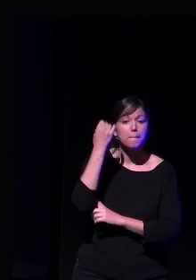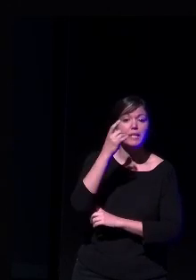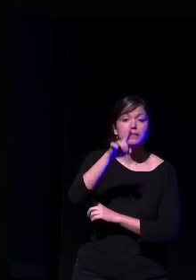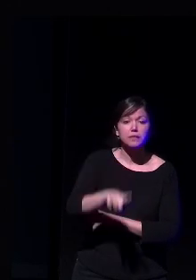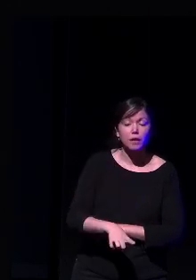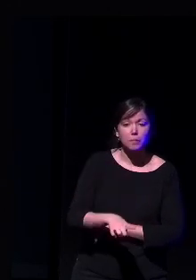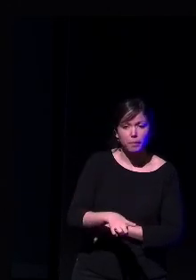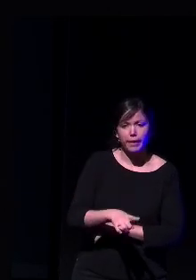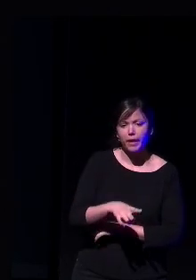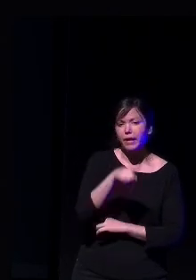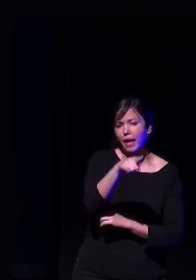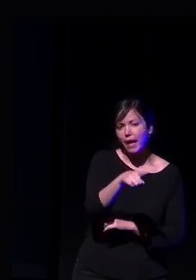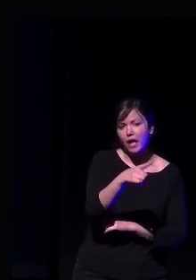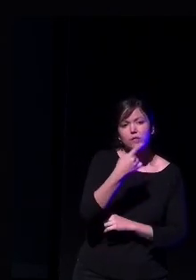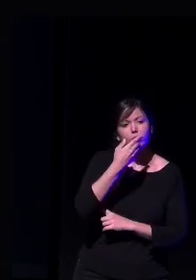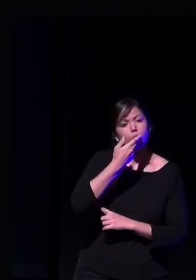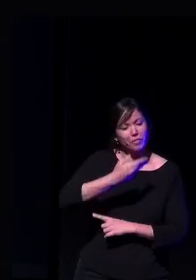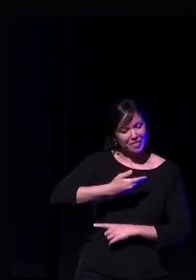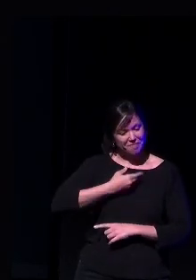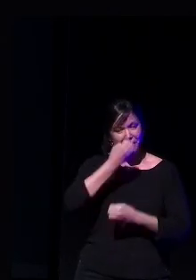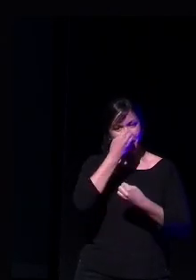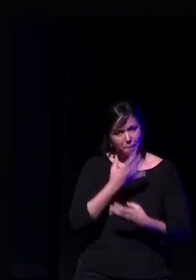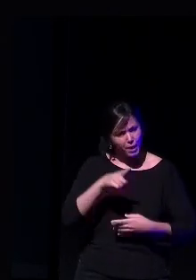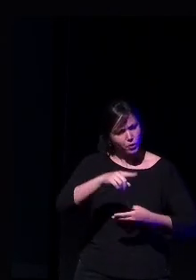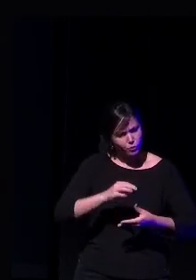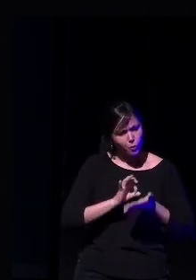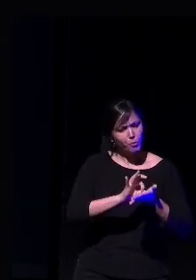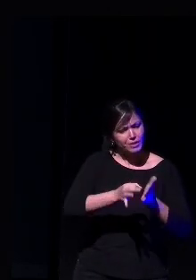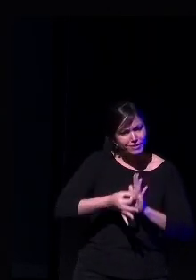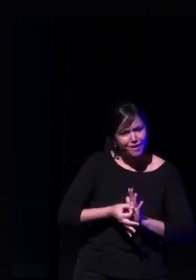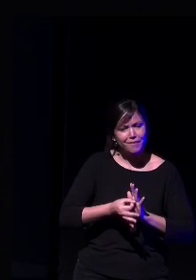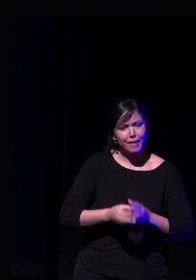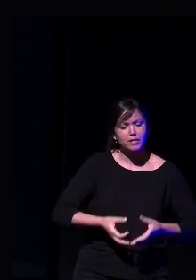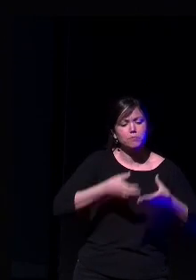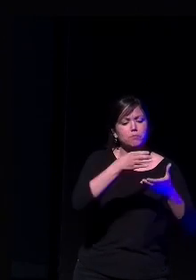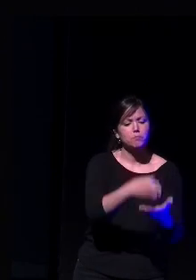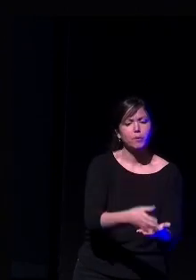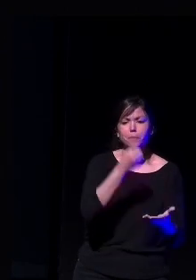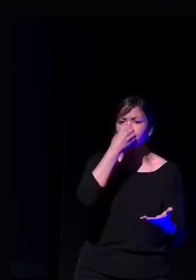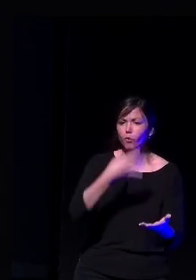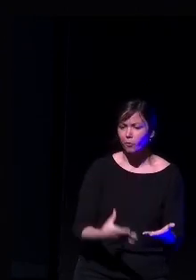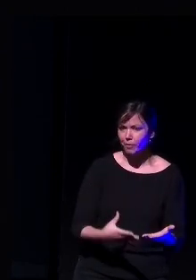persona educada que ho demana bé i que li serveixes amb tot el gust del món.